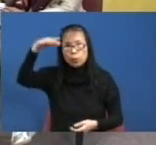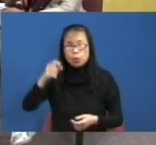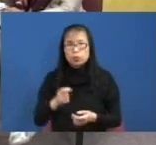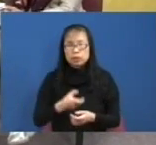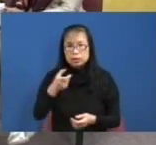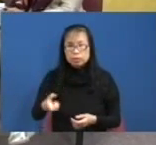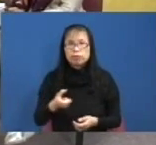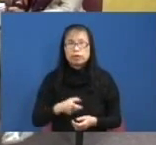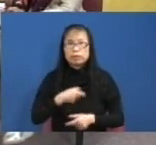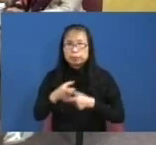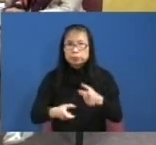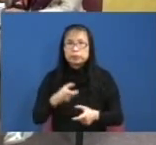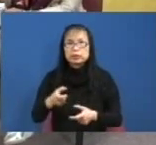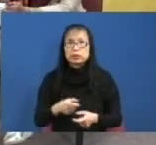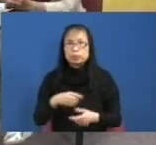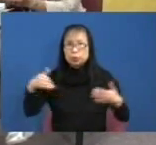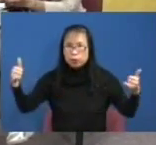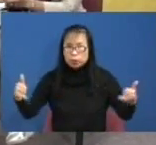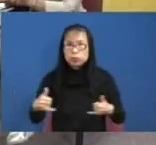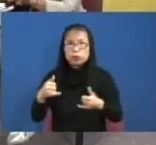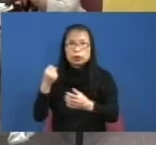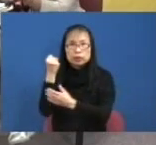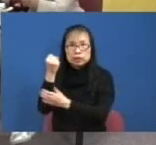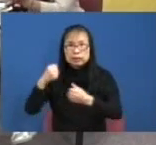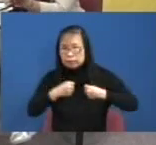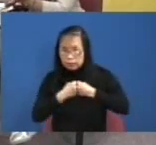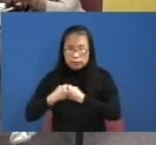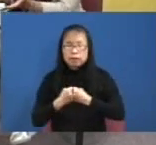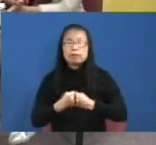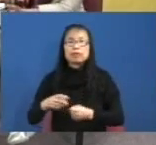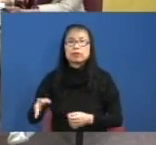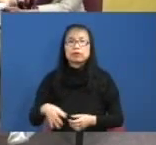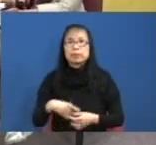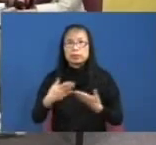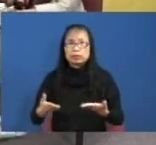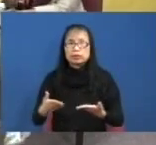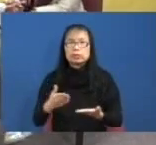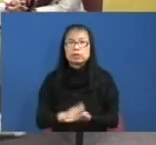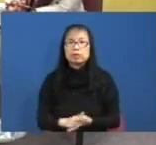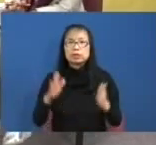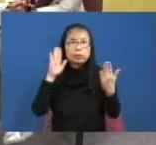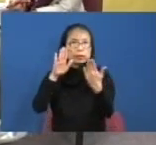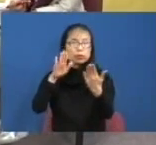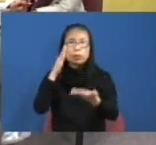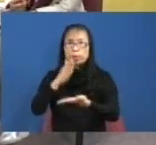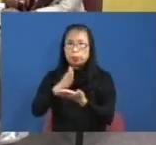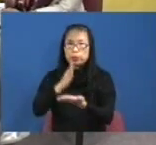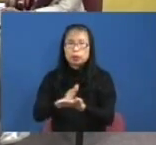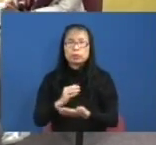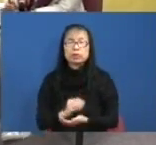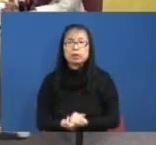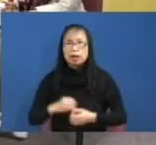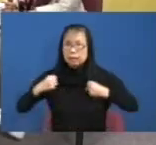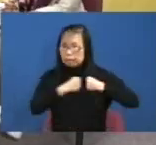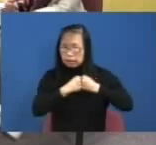微欠缺一啲競爭力咧，你就俾而家呢個即係所謂大都會去淘汰咯。亦都面對咗唔同即係競